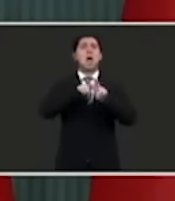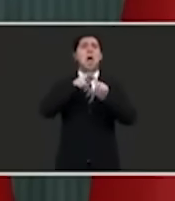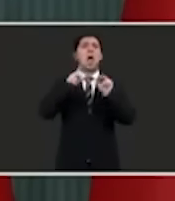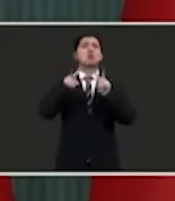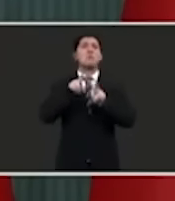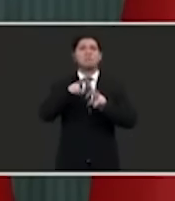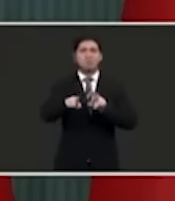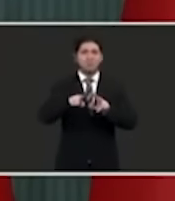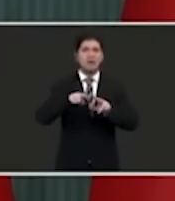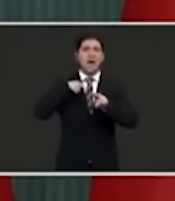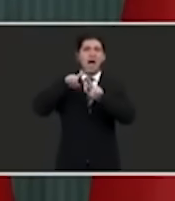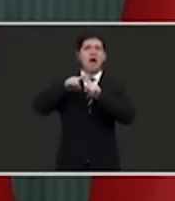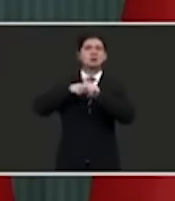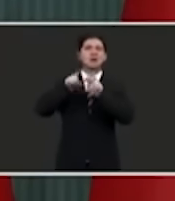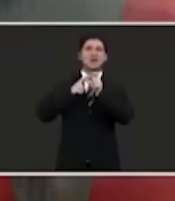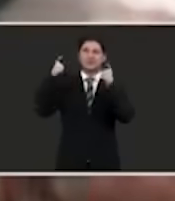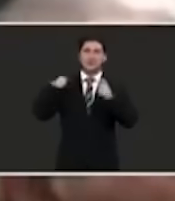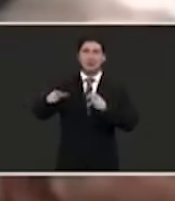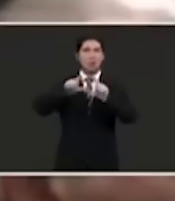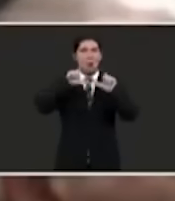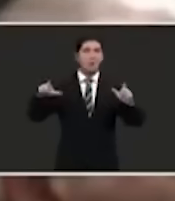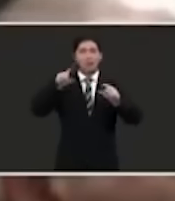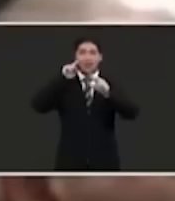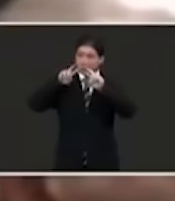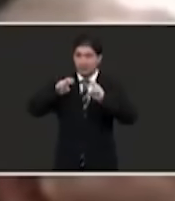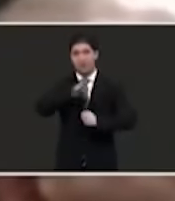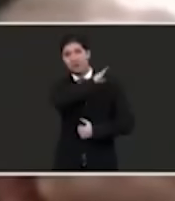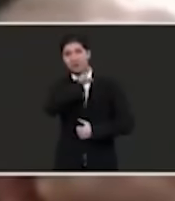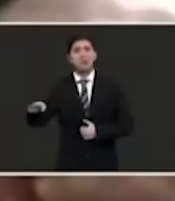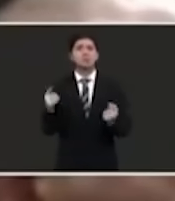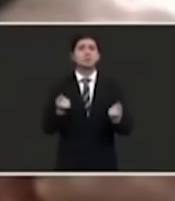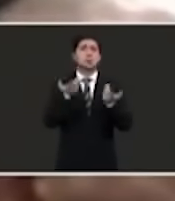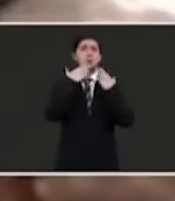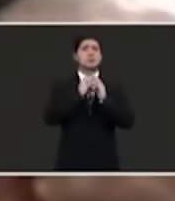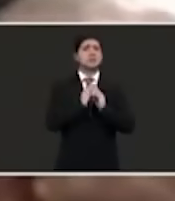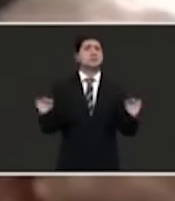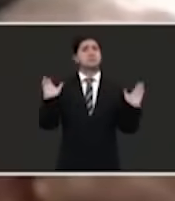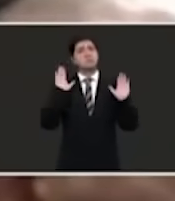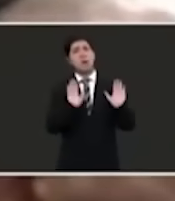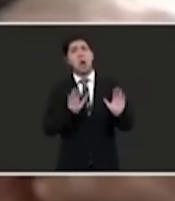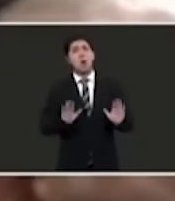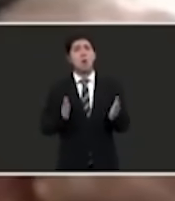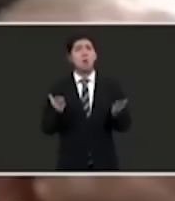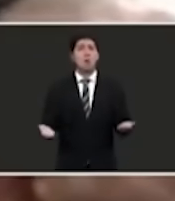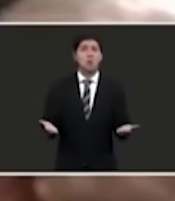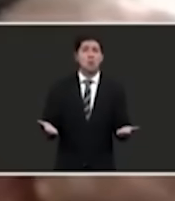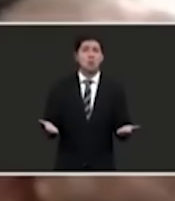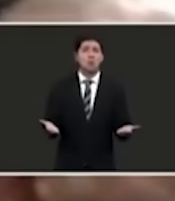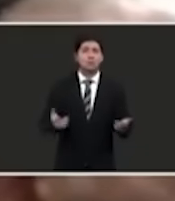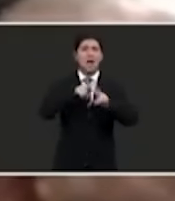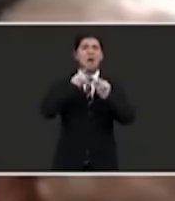Enerjisi Ajansı herhangi bir inceleme başlatmıyor. Nükleer silah